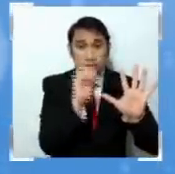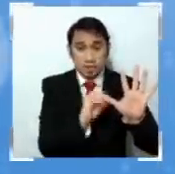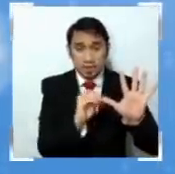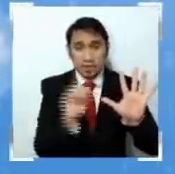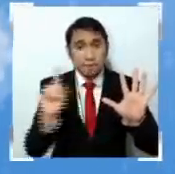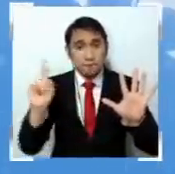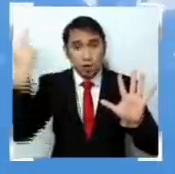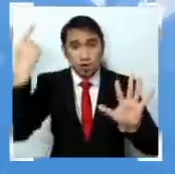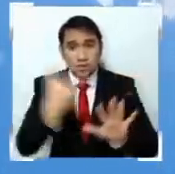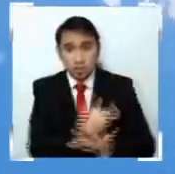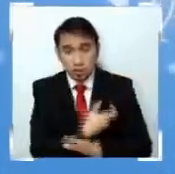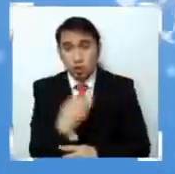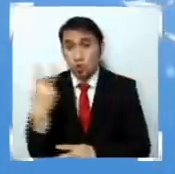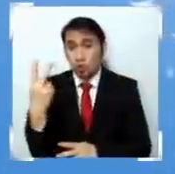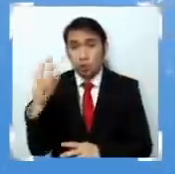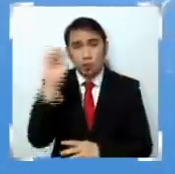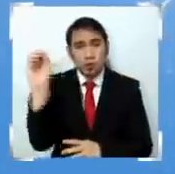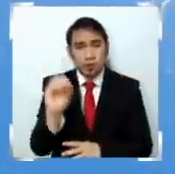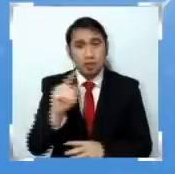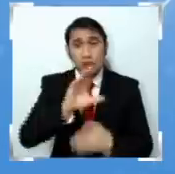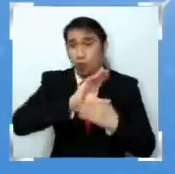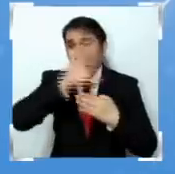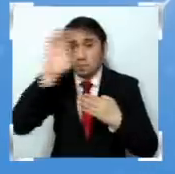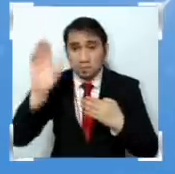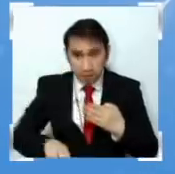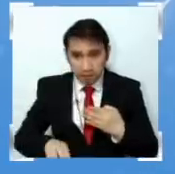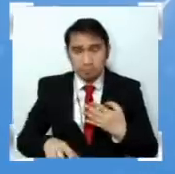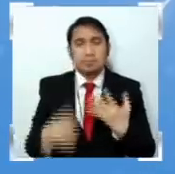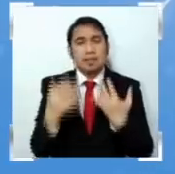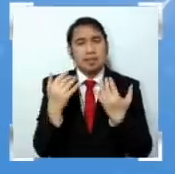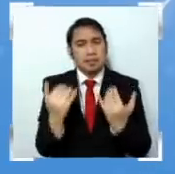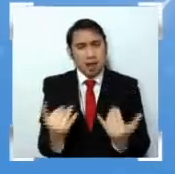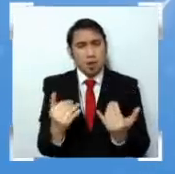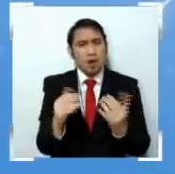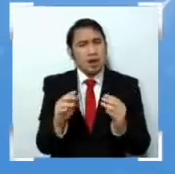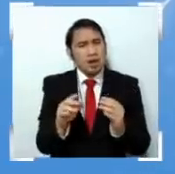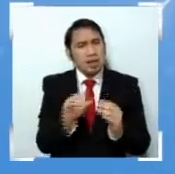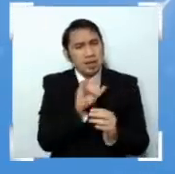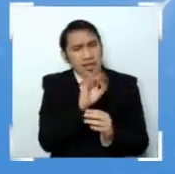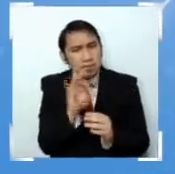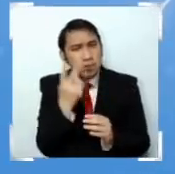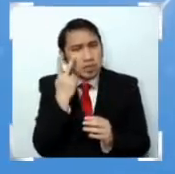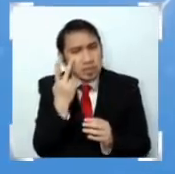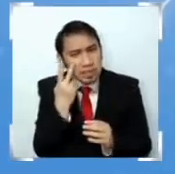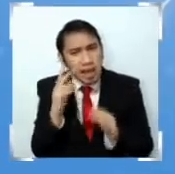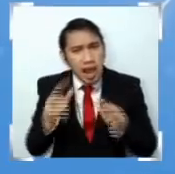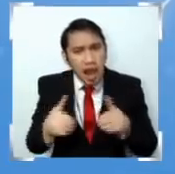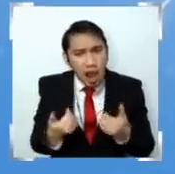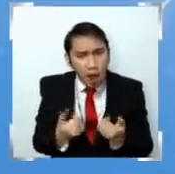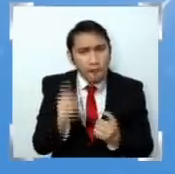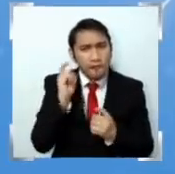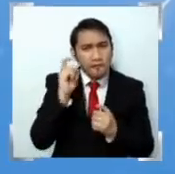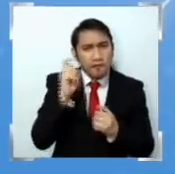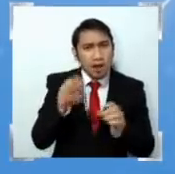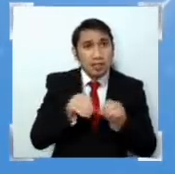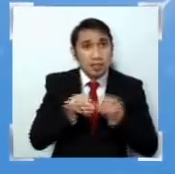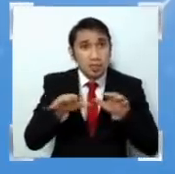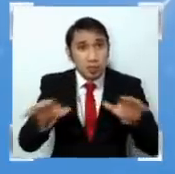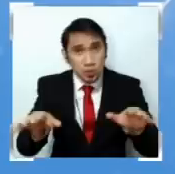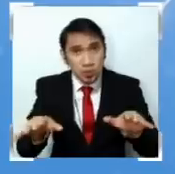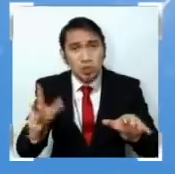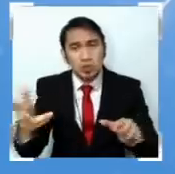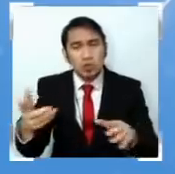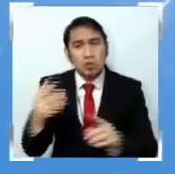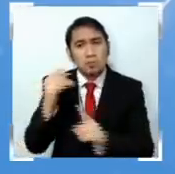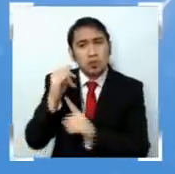fully vaccinated. Kung pagbabasehan ng kasalukuyang bilis ng vaccine rollout, pinakamaaga na ang January 2022 para maabot ng